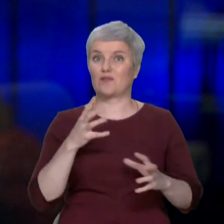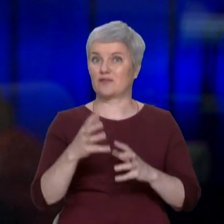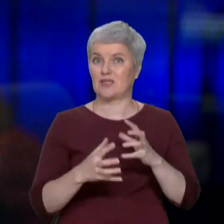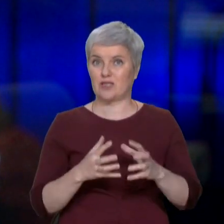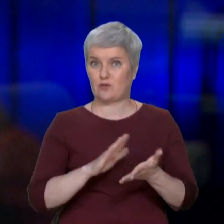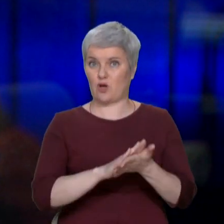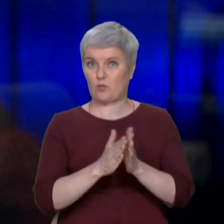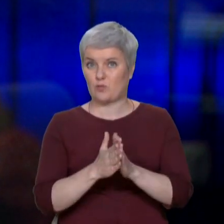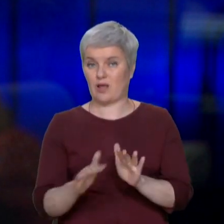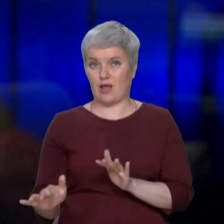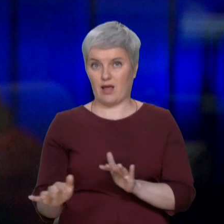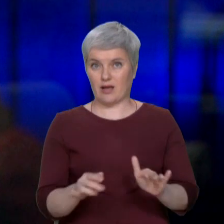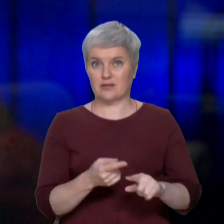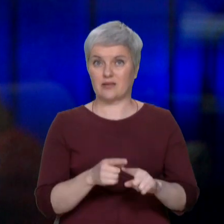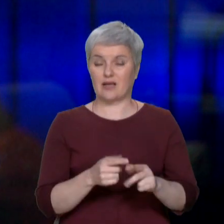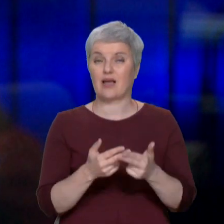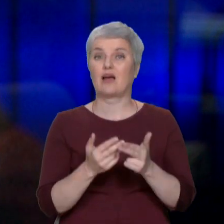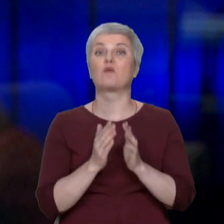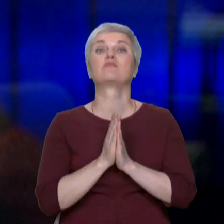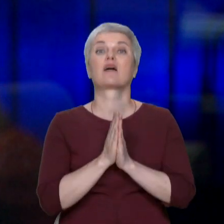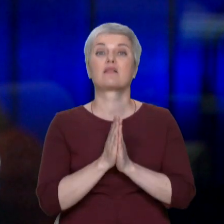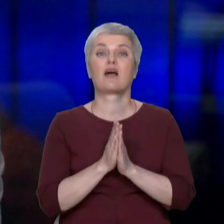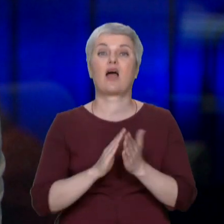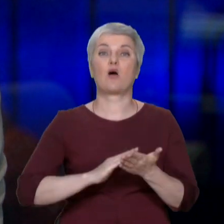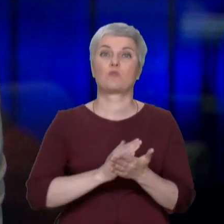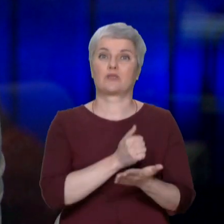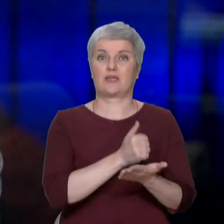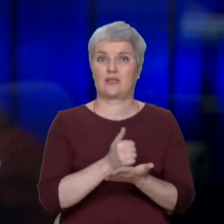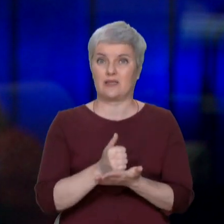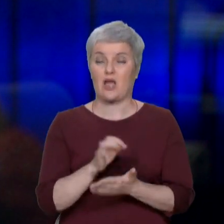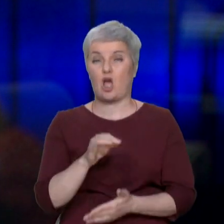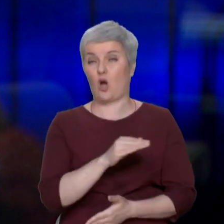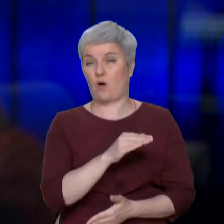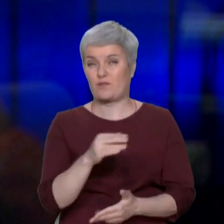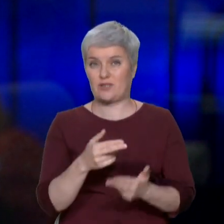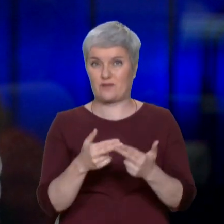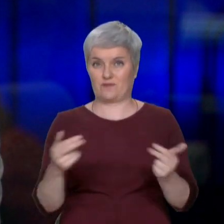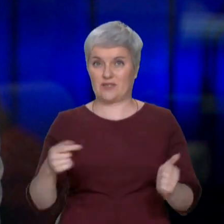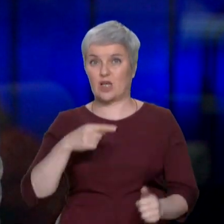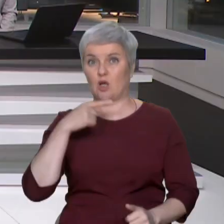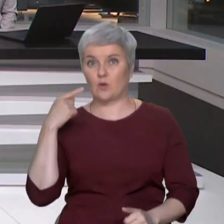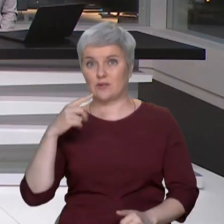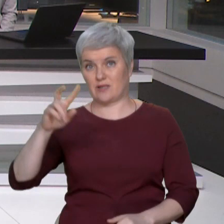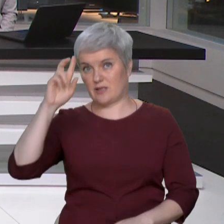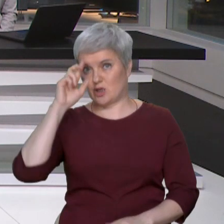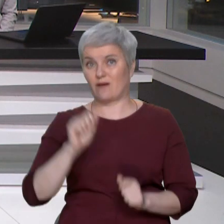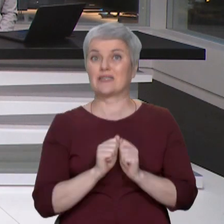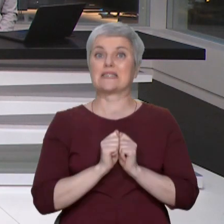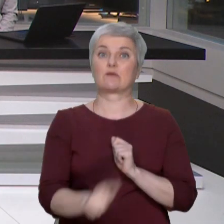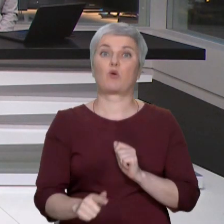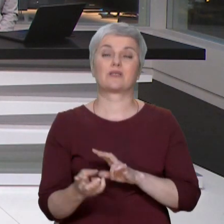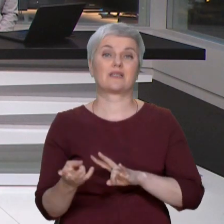яка закликає політичних лідерів і політиків офіційно назвати Росію, нагадаю, державою-спонсором тероризму. А більше про цю